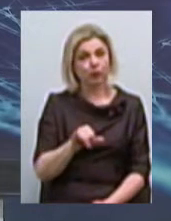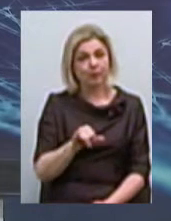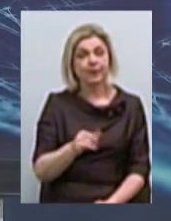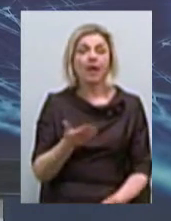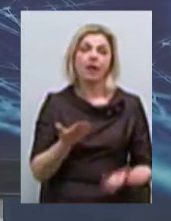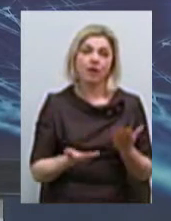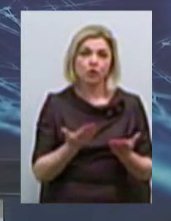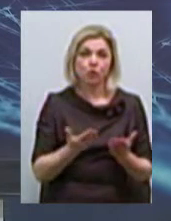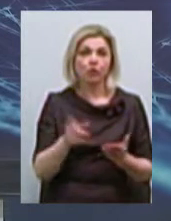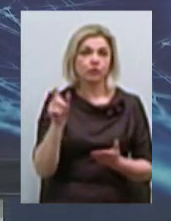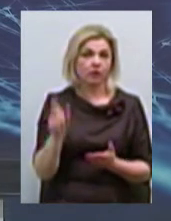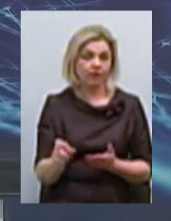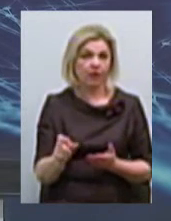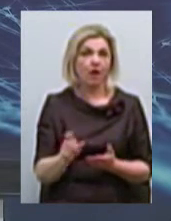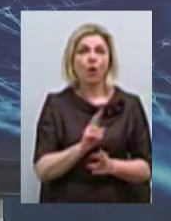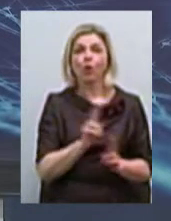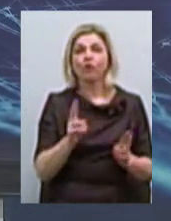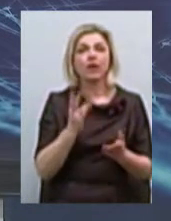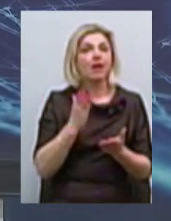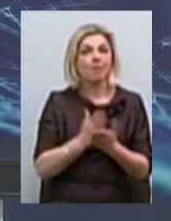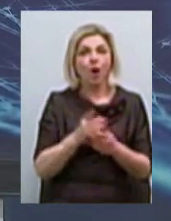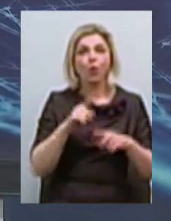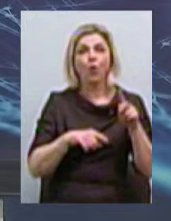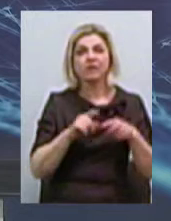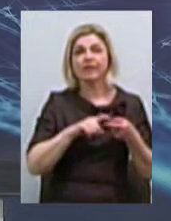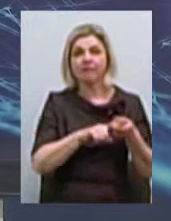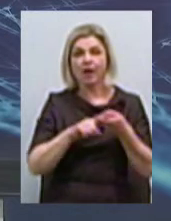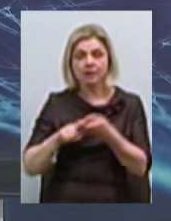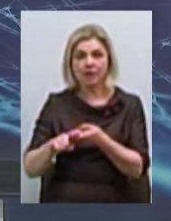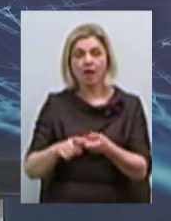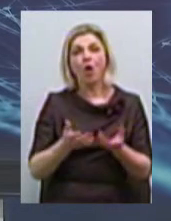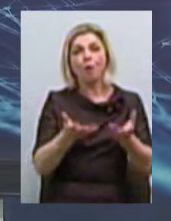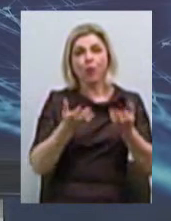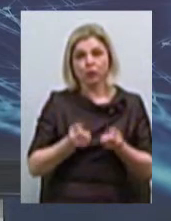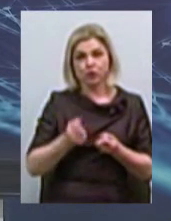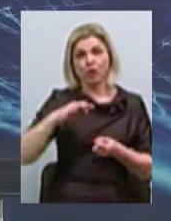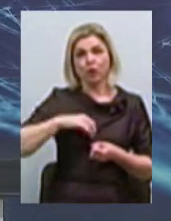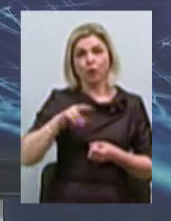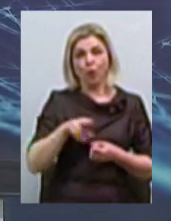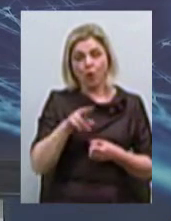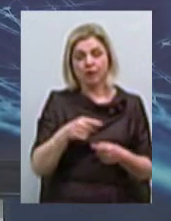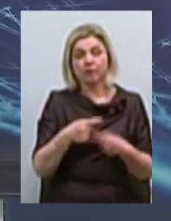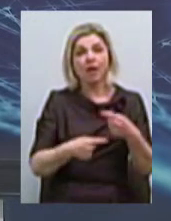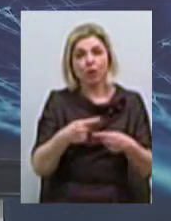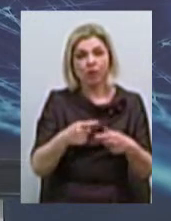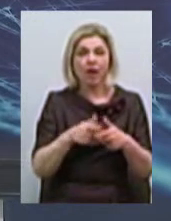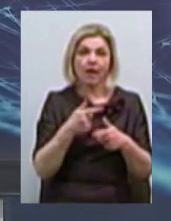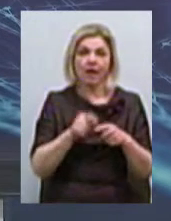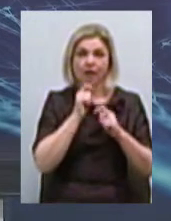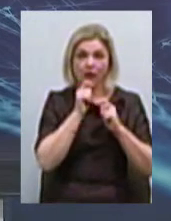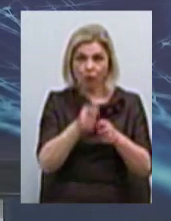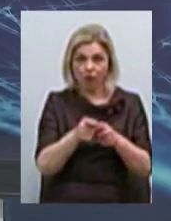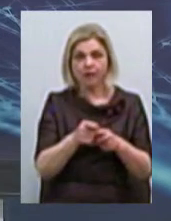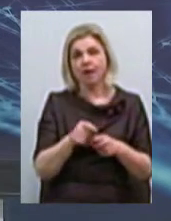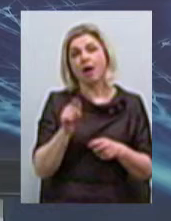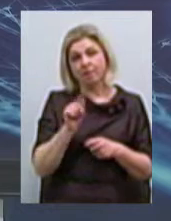якщо фізична особа, яка не має родинних зв'язків, отримає дохід у вигляді спадщини та дарування, у